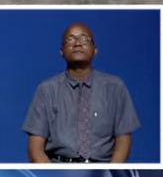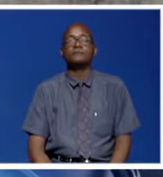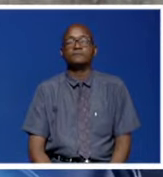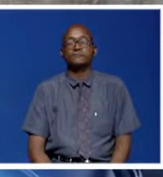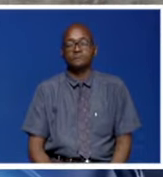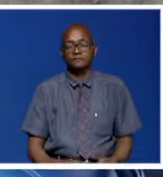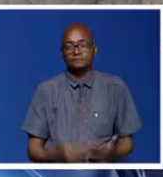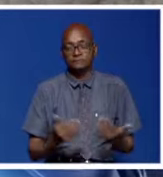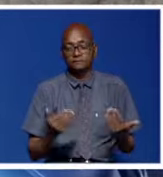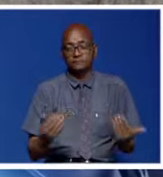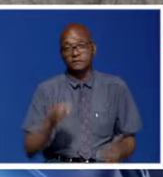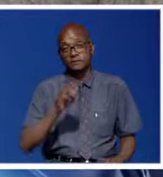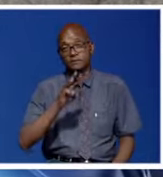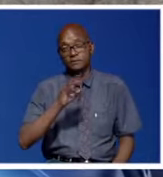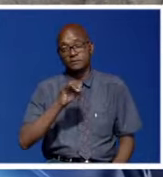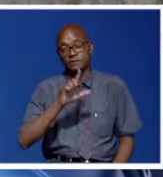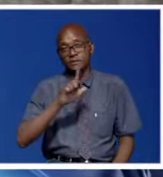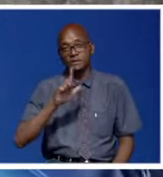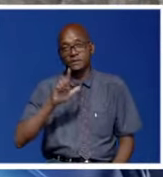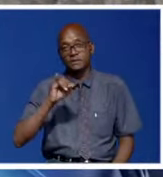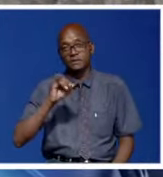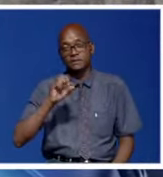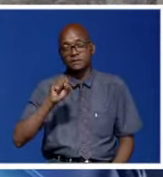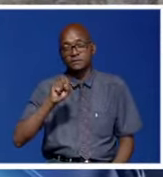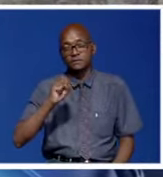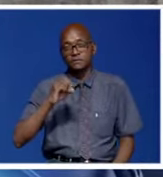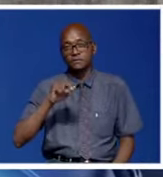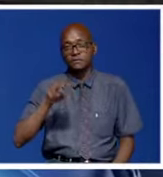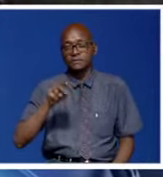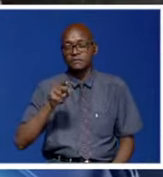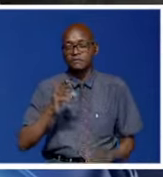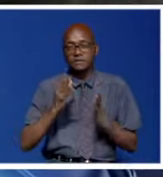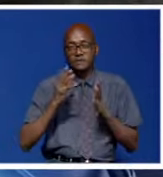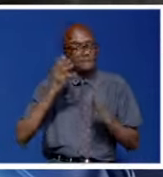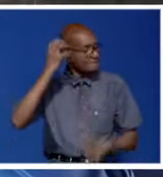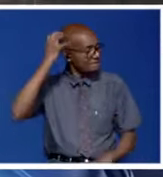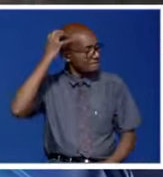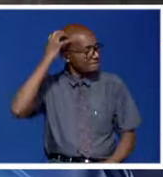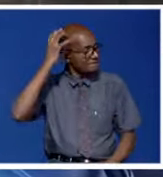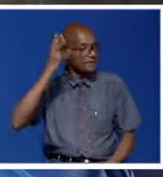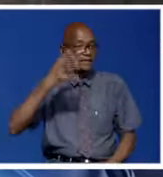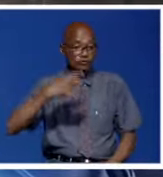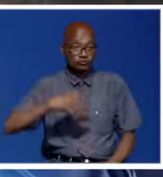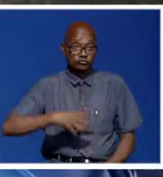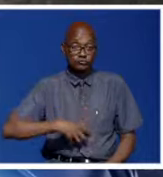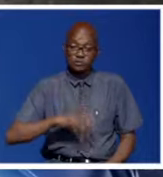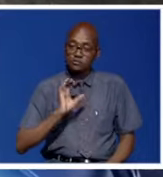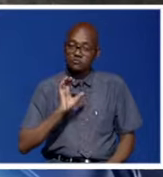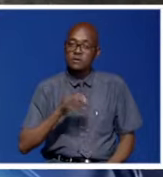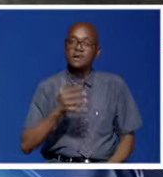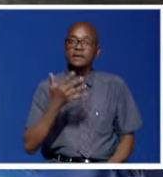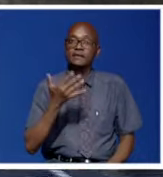Hujafa hujaumbika, Wilson Rugangila aishi na fuvu lake likiwa tumboni kwa mwaka wa 5 sasa.